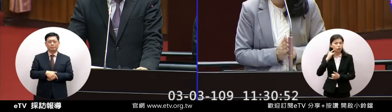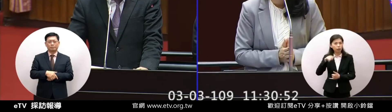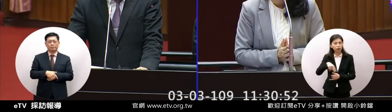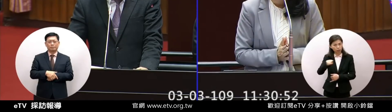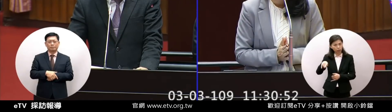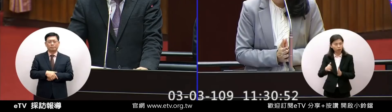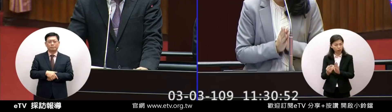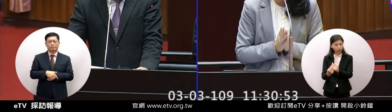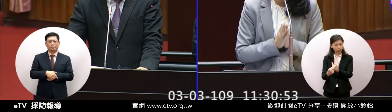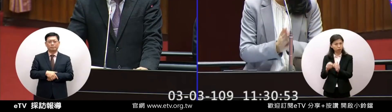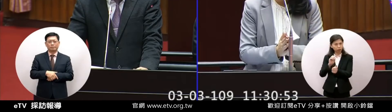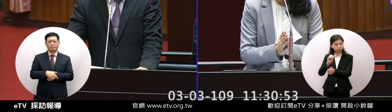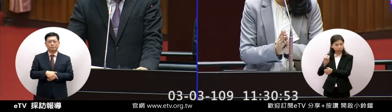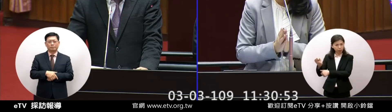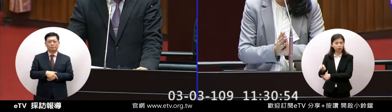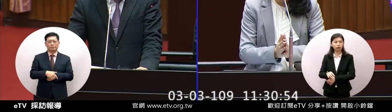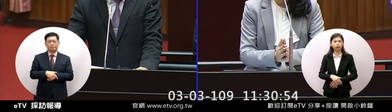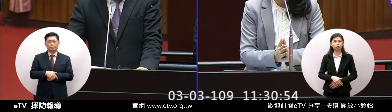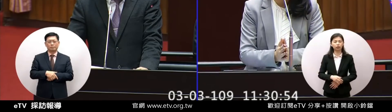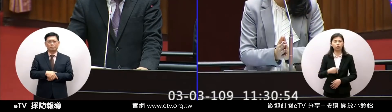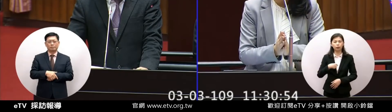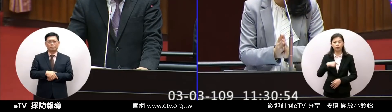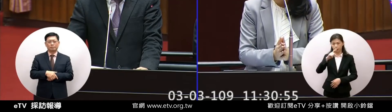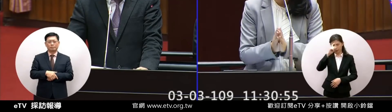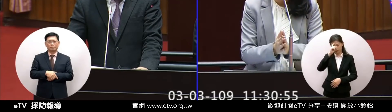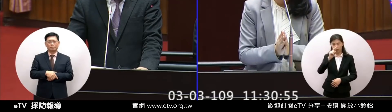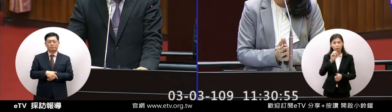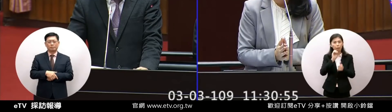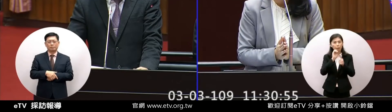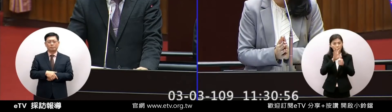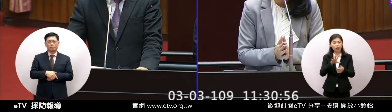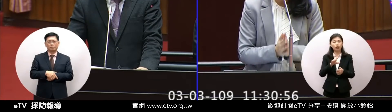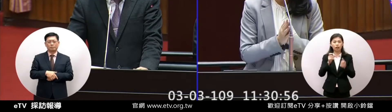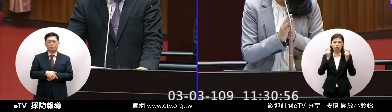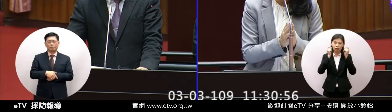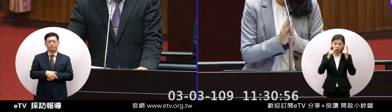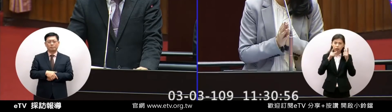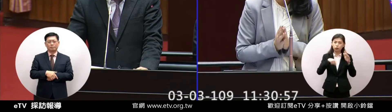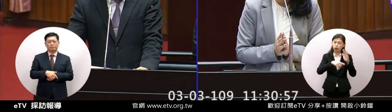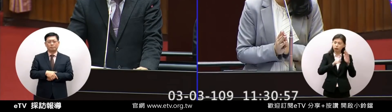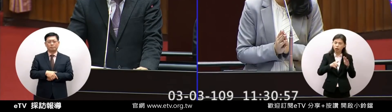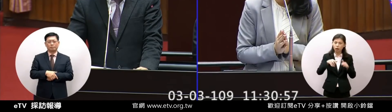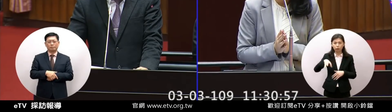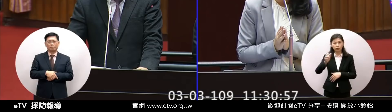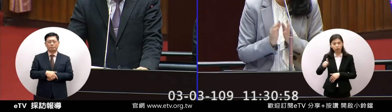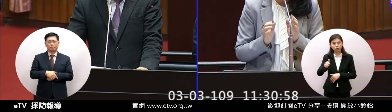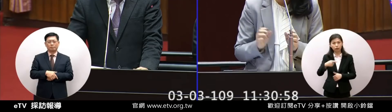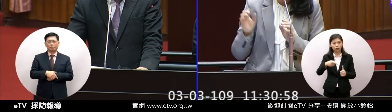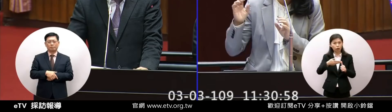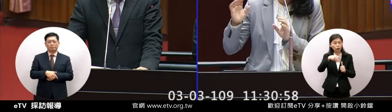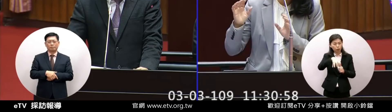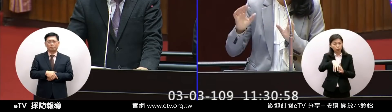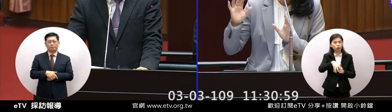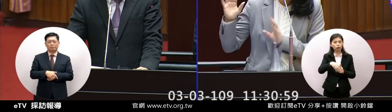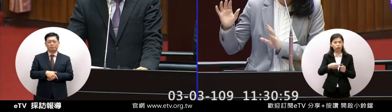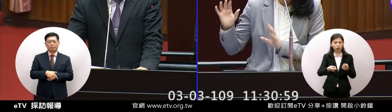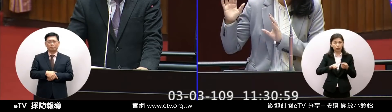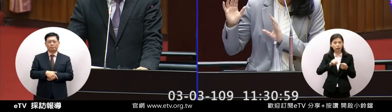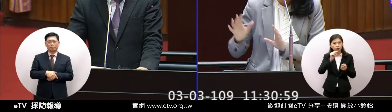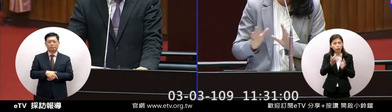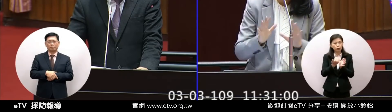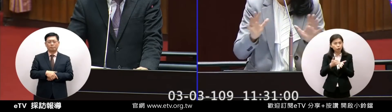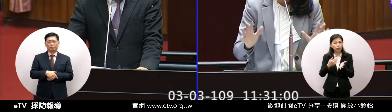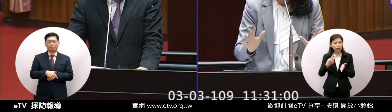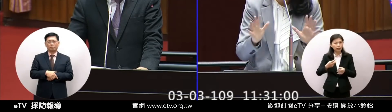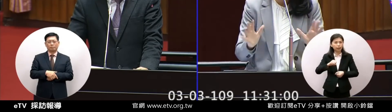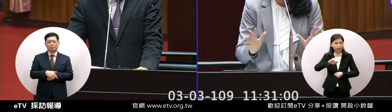色可能都要兼顾。所以在这边只是本席只是希望能够提醒院长跟部长，在教育部的经费规列里面，应该要把特别预算